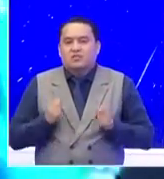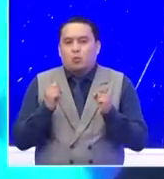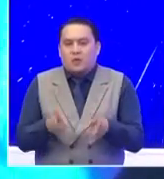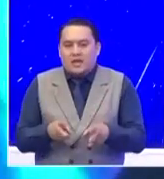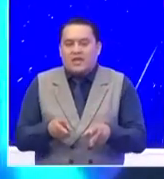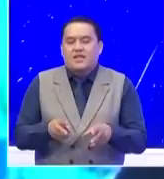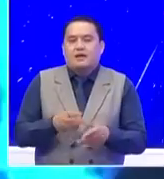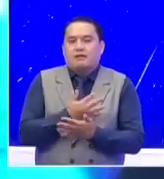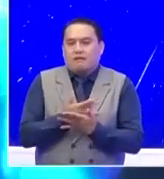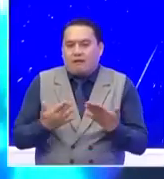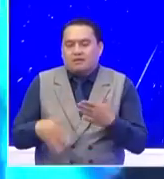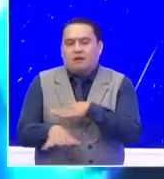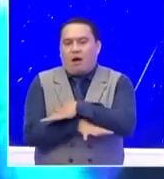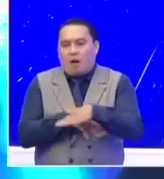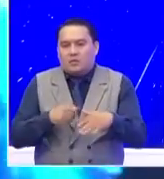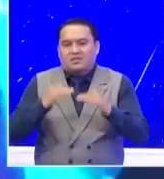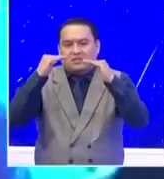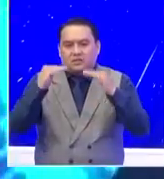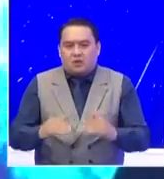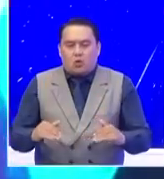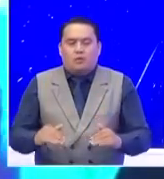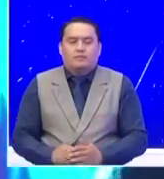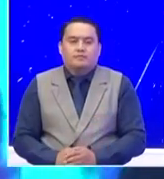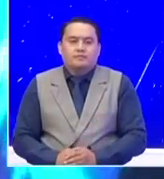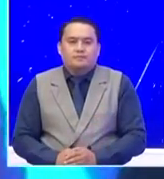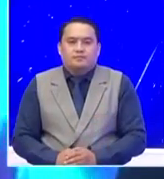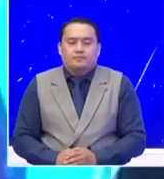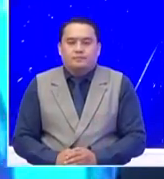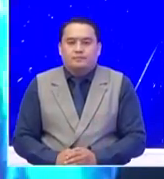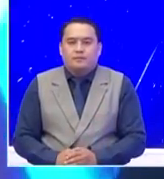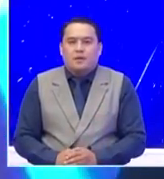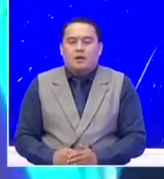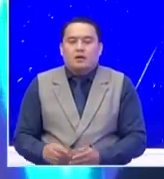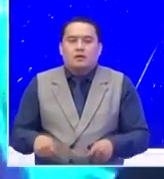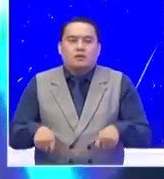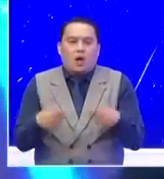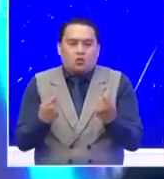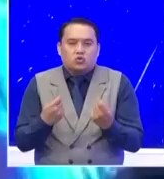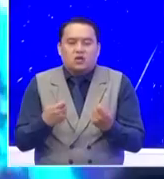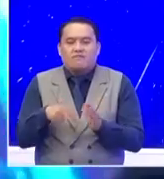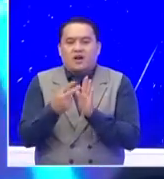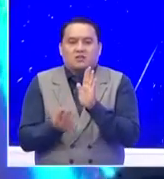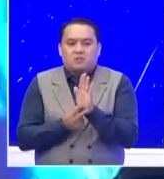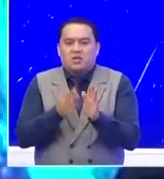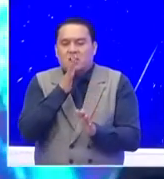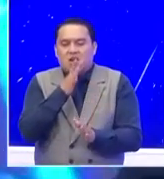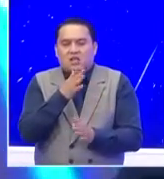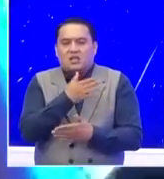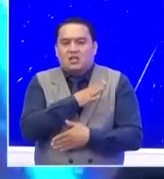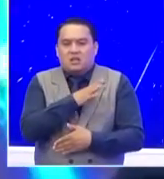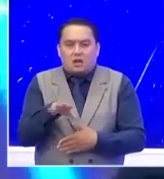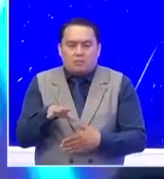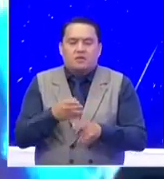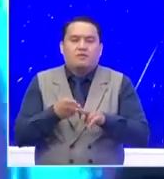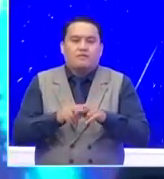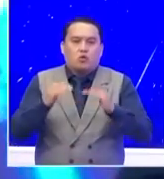здоровью, разбоев, грабежей, краж и хулиганств. Меньше совершено правонарушений несовершеннолетними, ранее судимыми, состояние